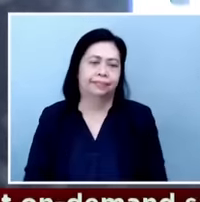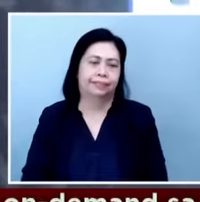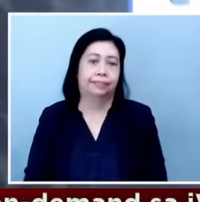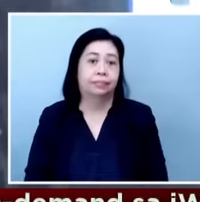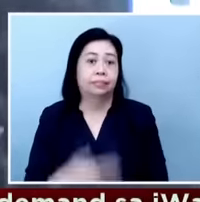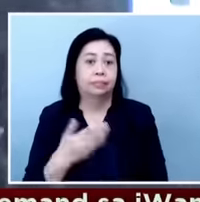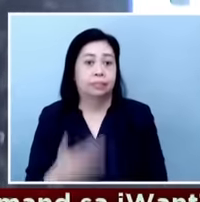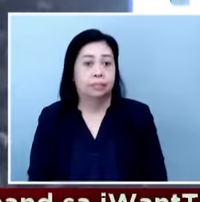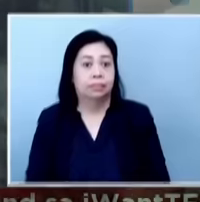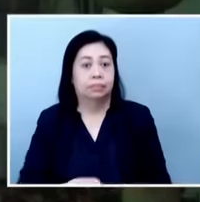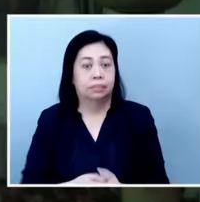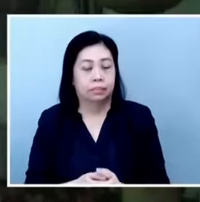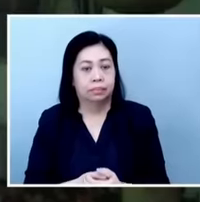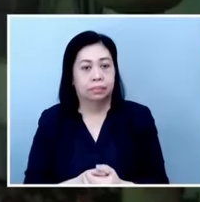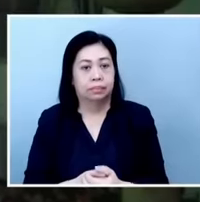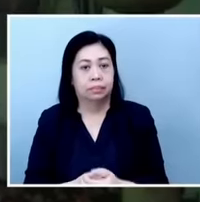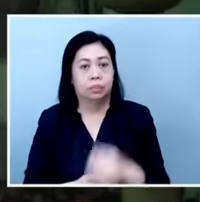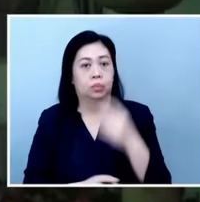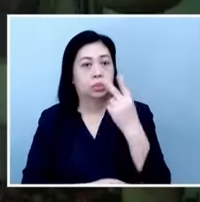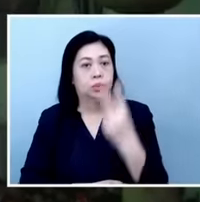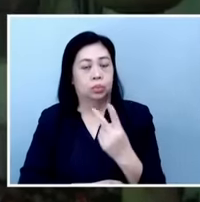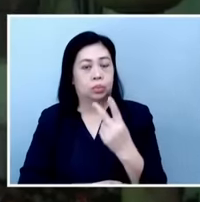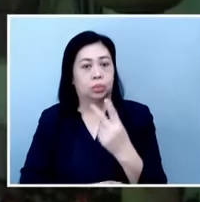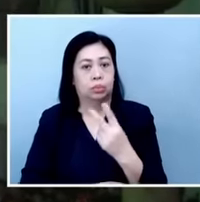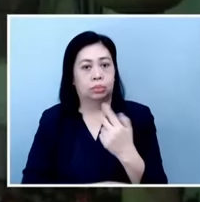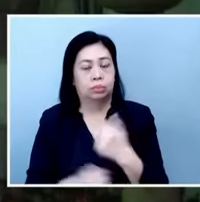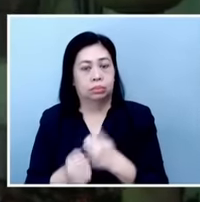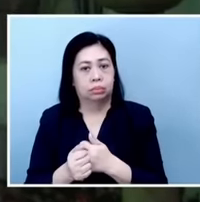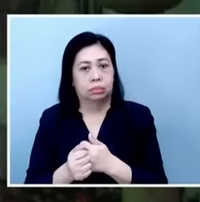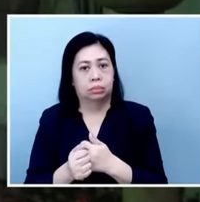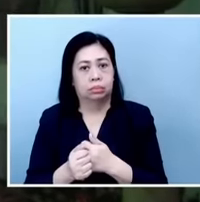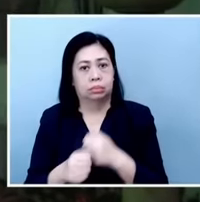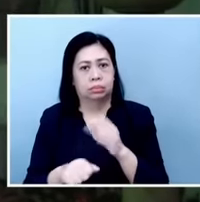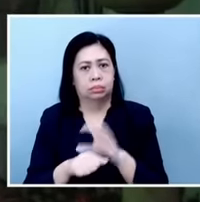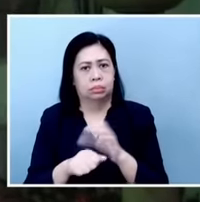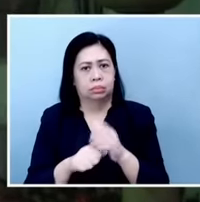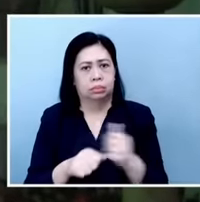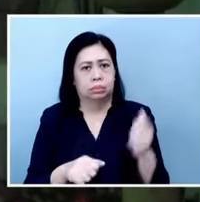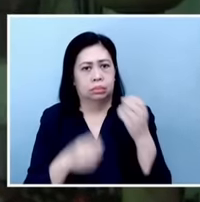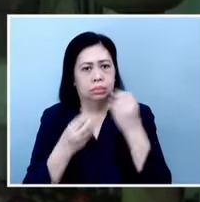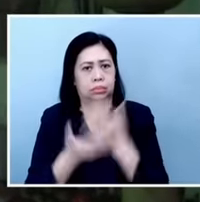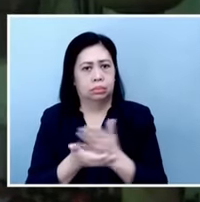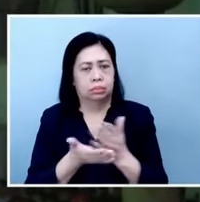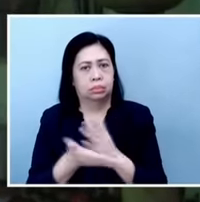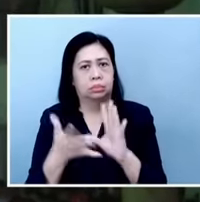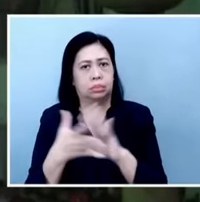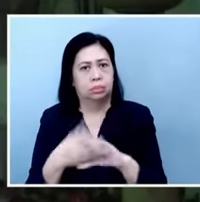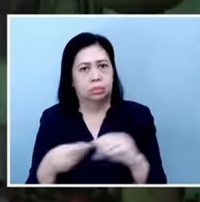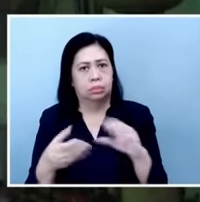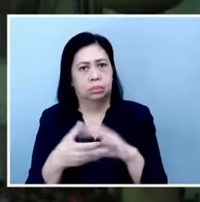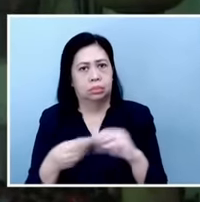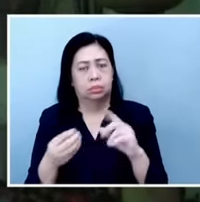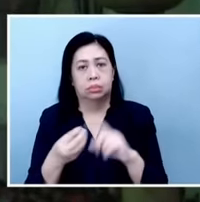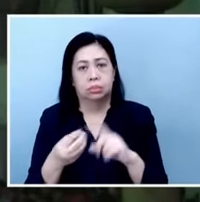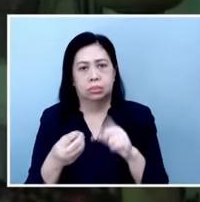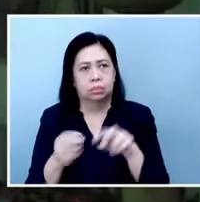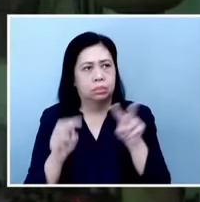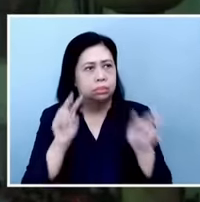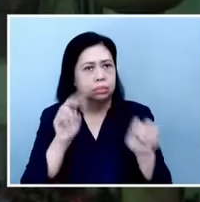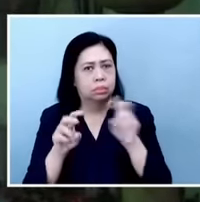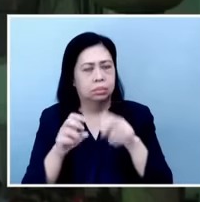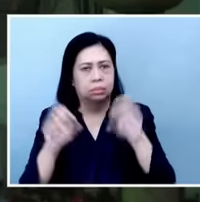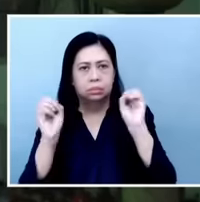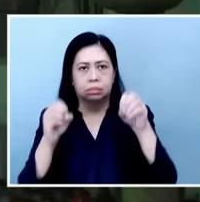Samantala, dalawa pong alagad ng simbahan ang nagbahagi ng kwento kaugnay sa mga nakita nilang